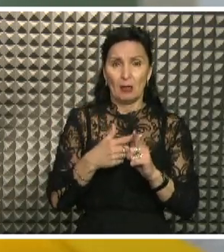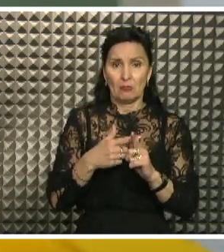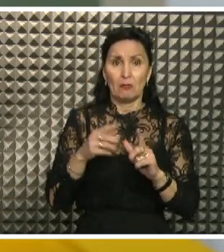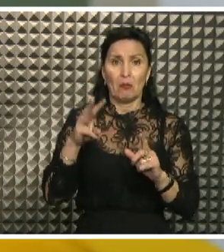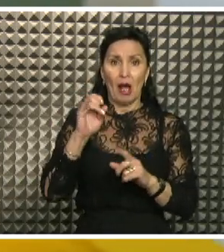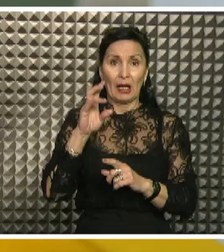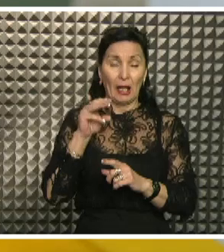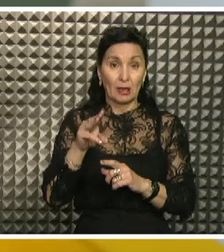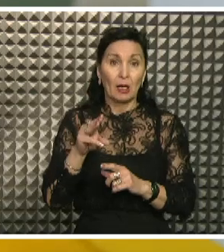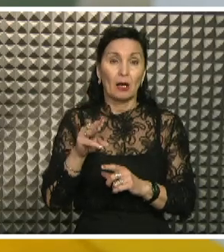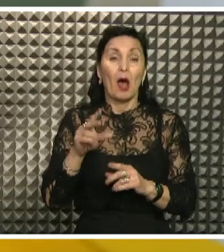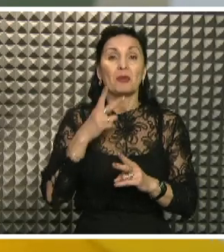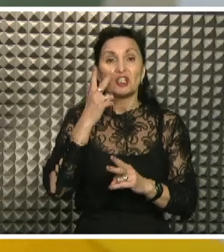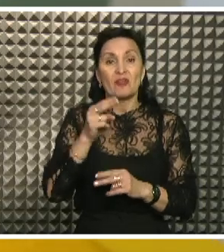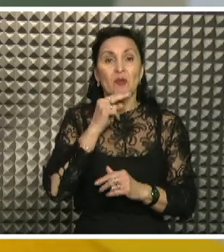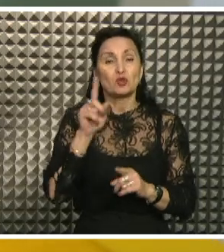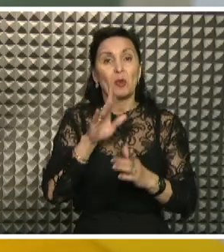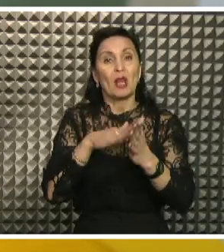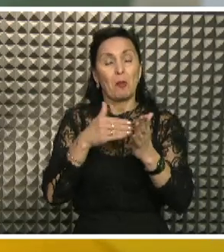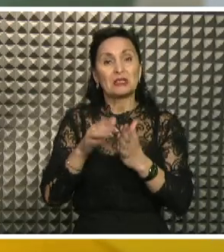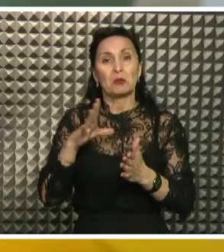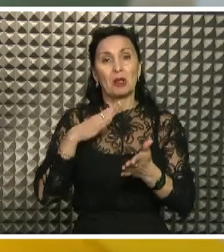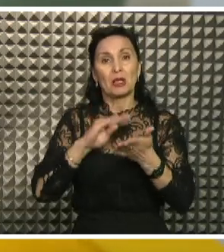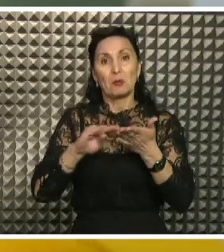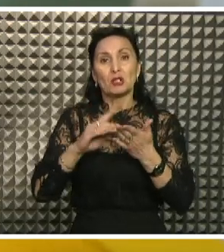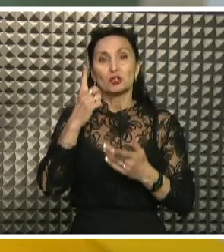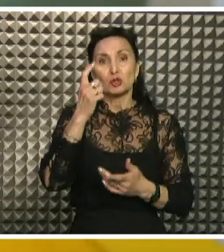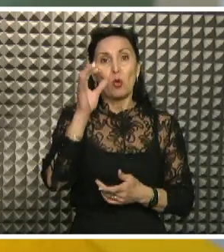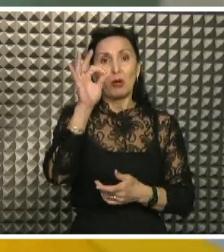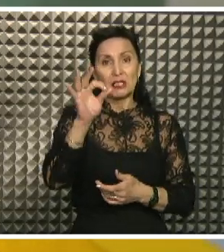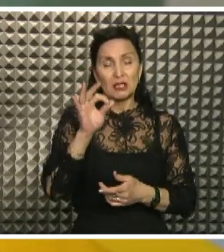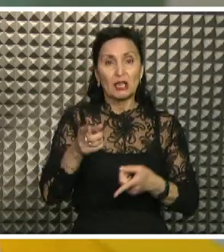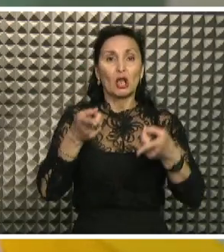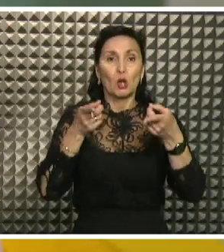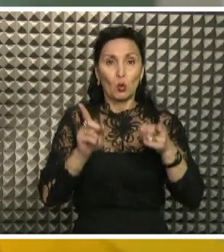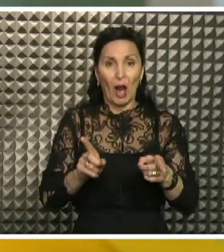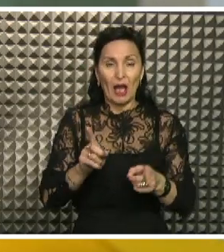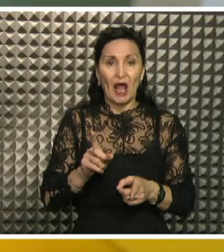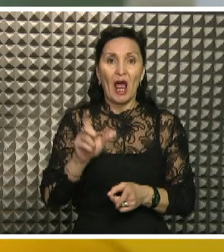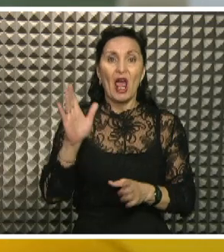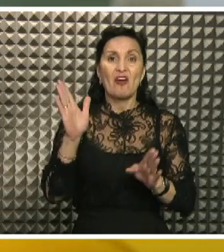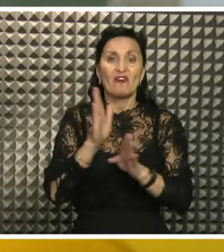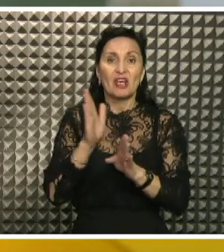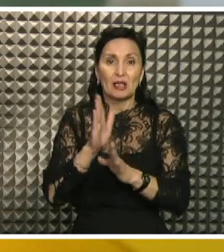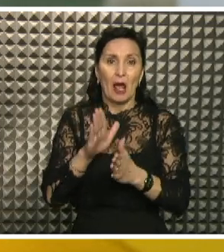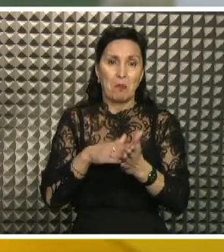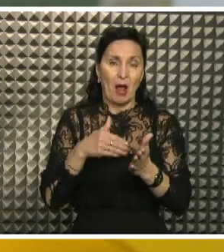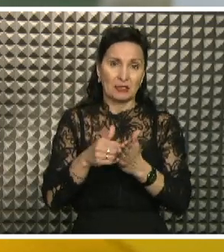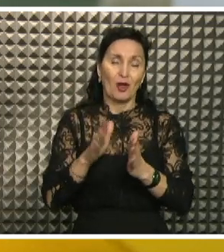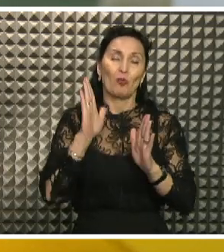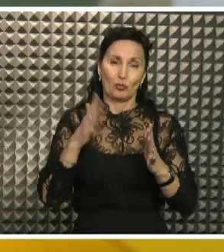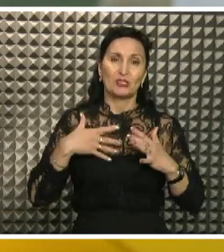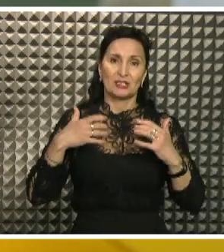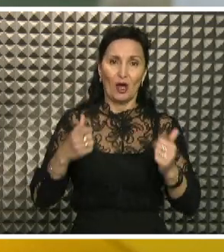но обязательно обращайте внимание, чтобы на масле было написано 100% натуральное эфирное масло. Будьте